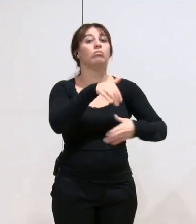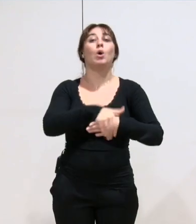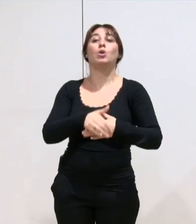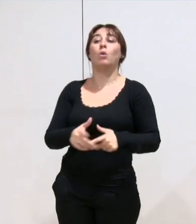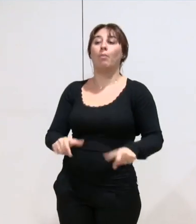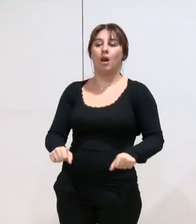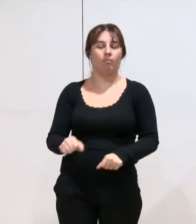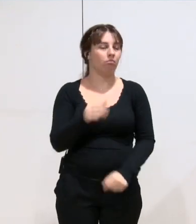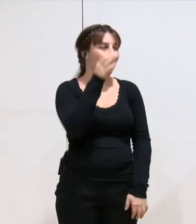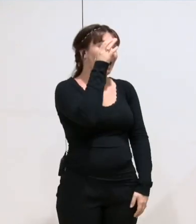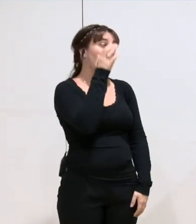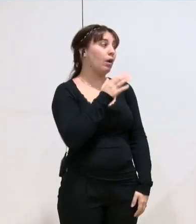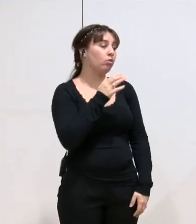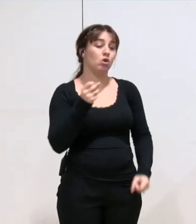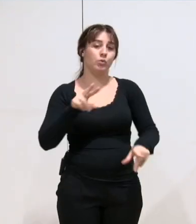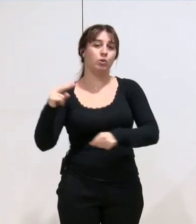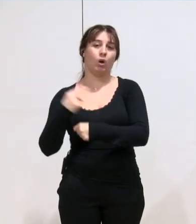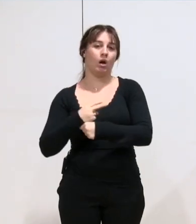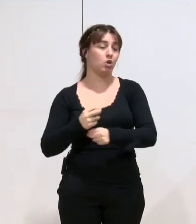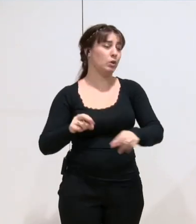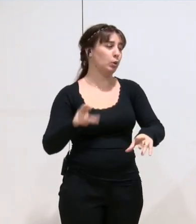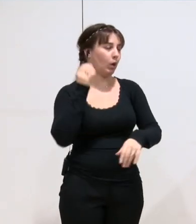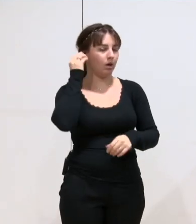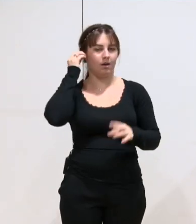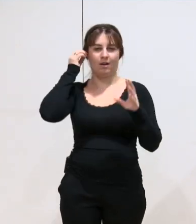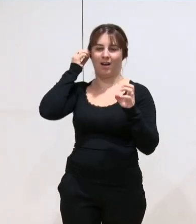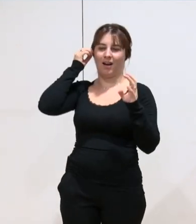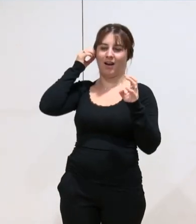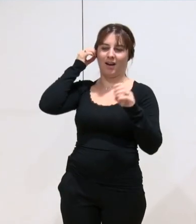Il vous écoute, j'en suis sûr.